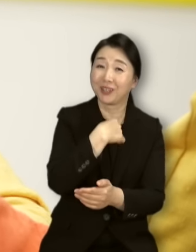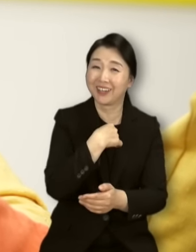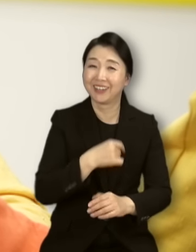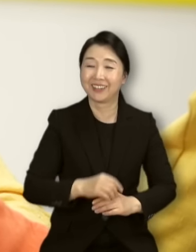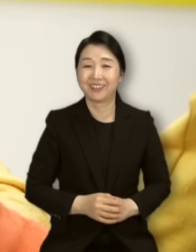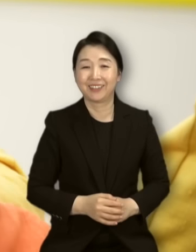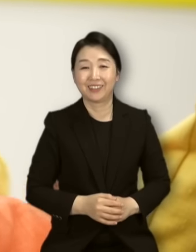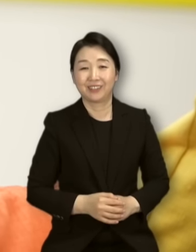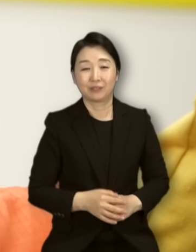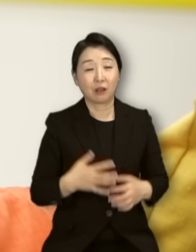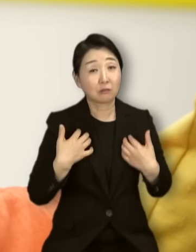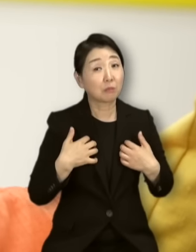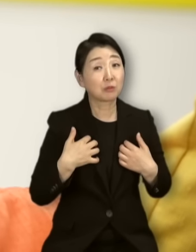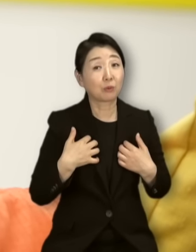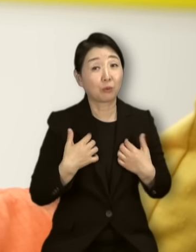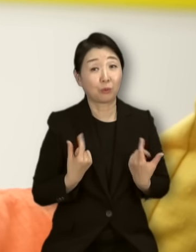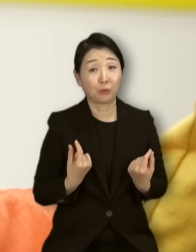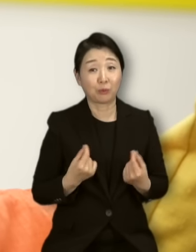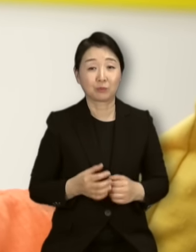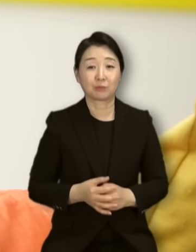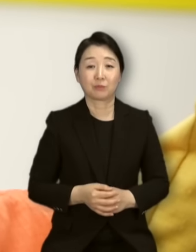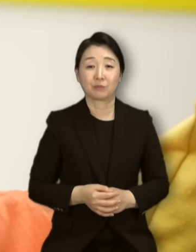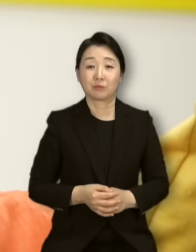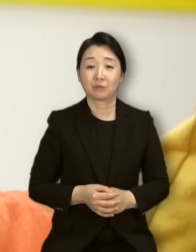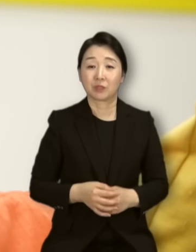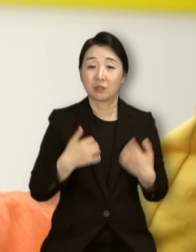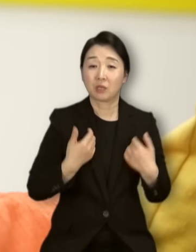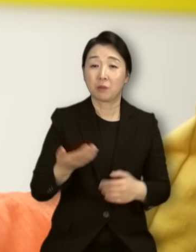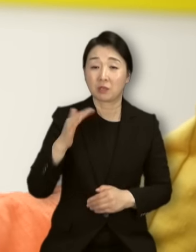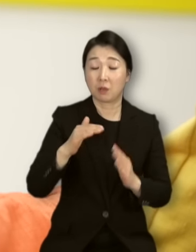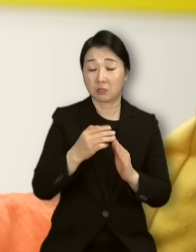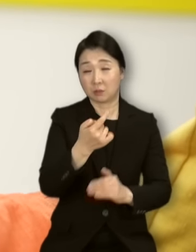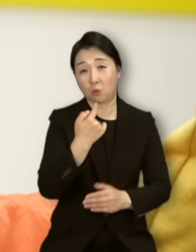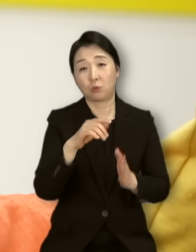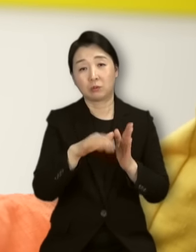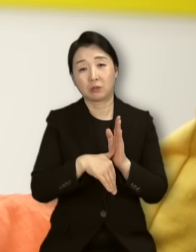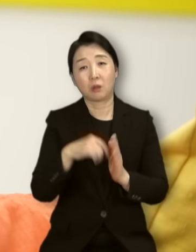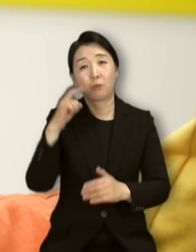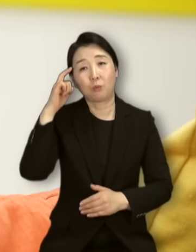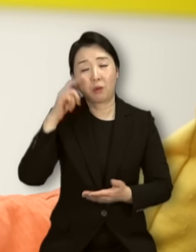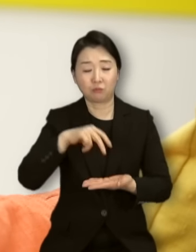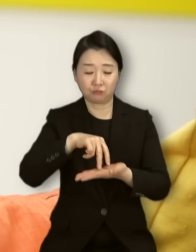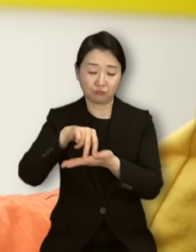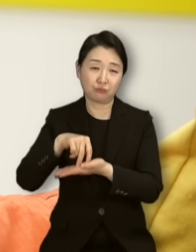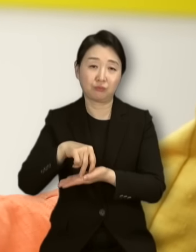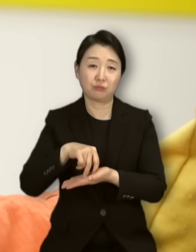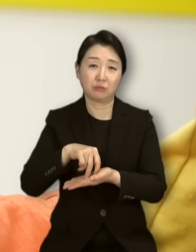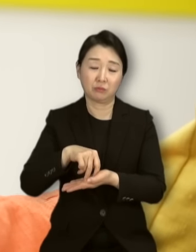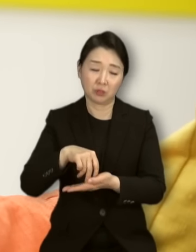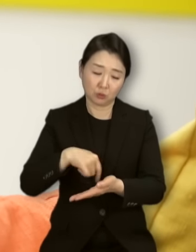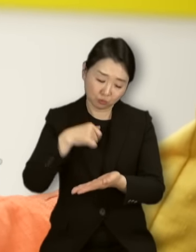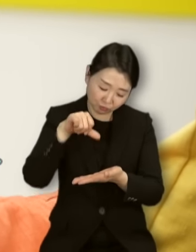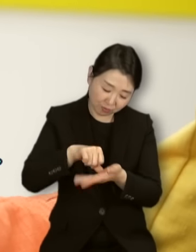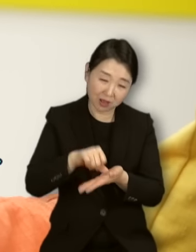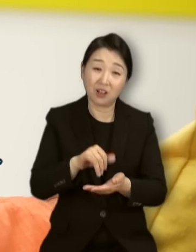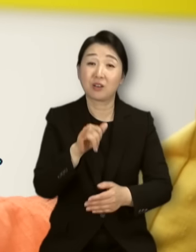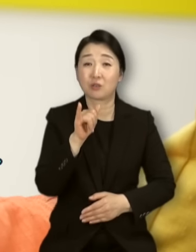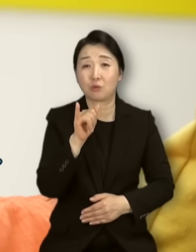세상하고 그니까 너무 재밌는데음 재밌는데 집에 오는 길에는 그렇게 너무 우울하고이